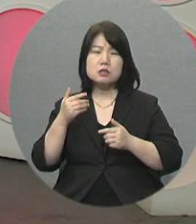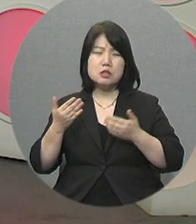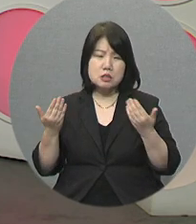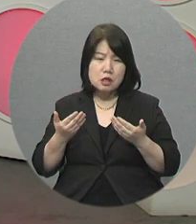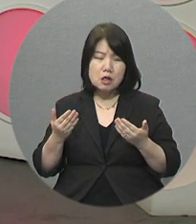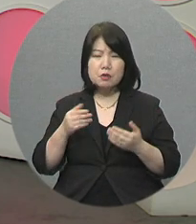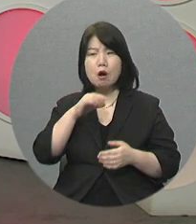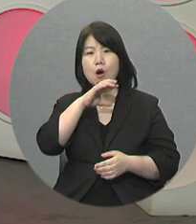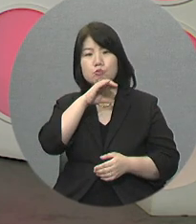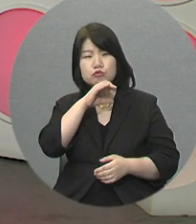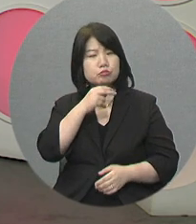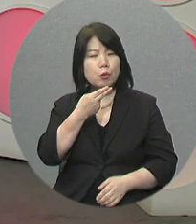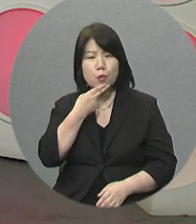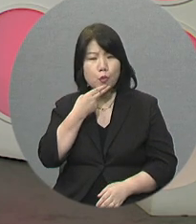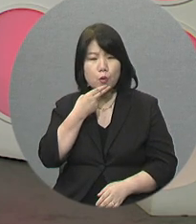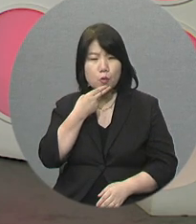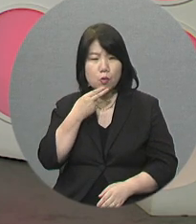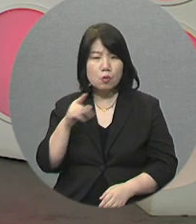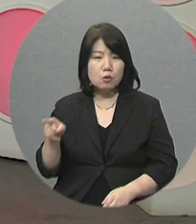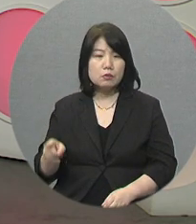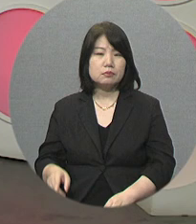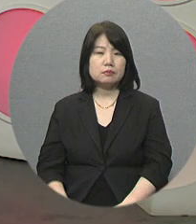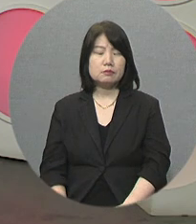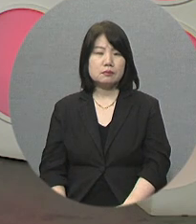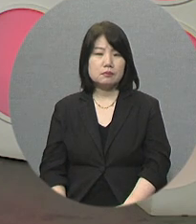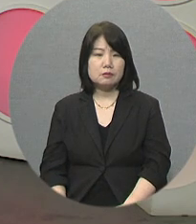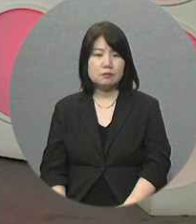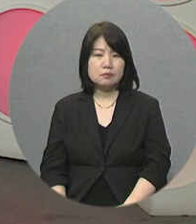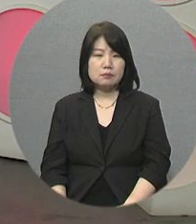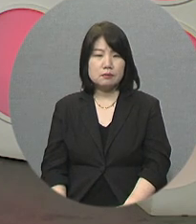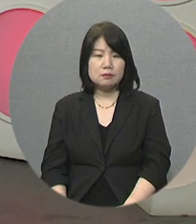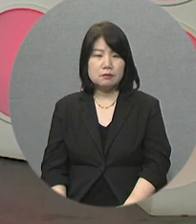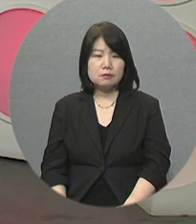그런데도 불평 한마디 하지 않으셨습니다.